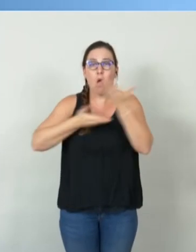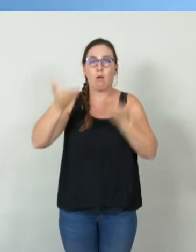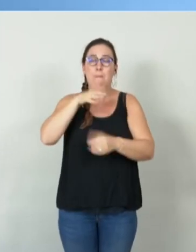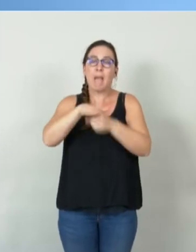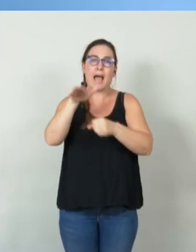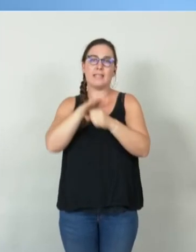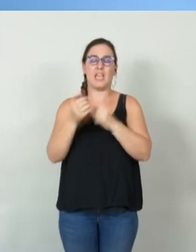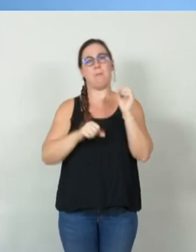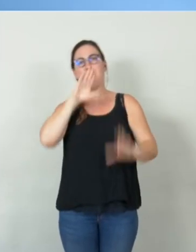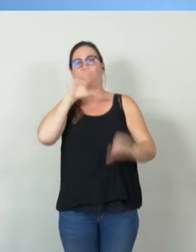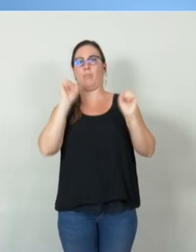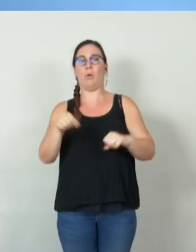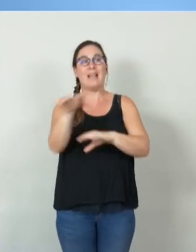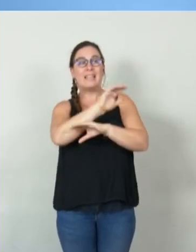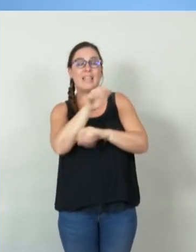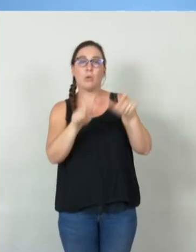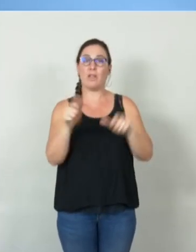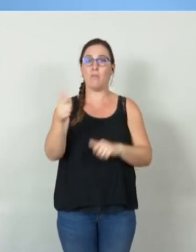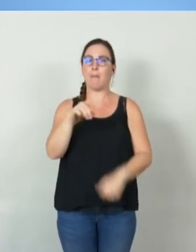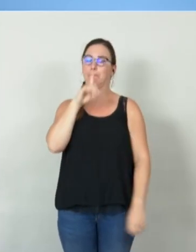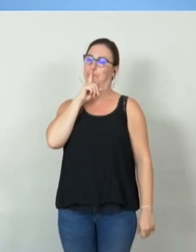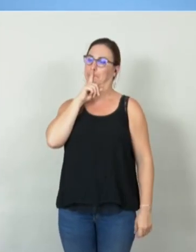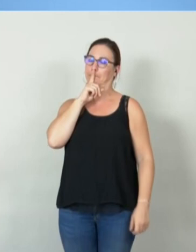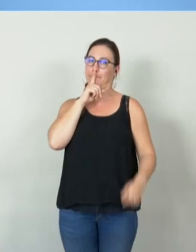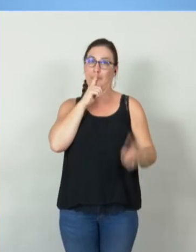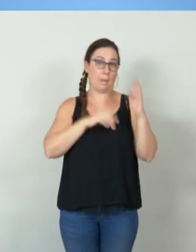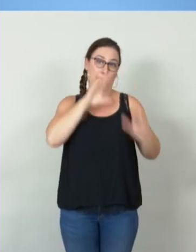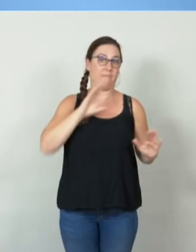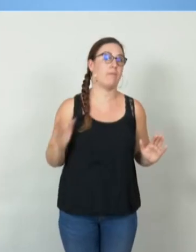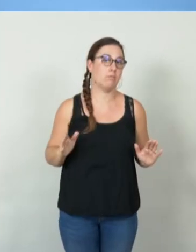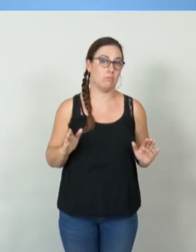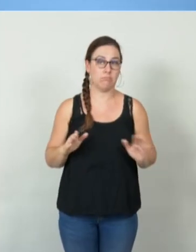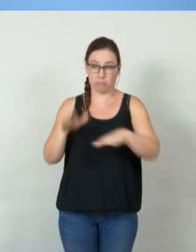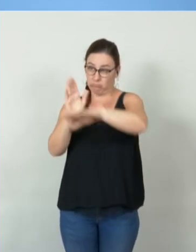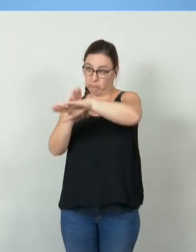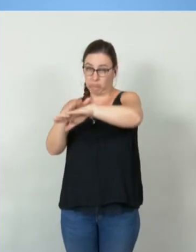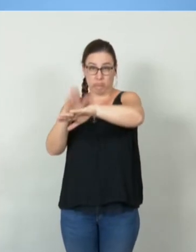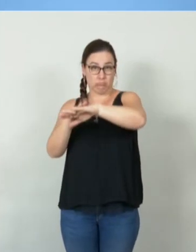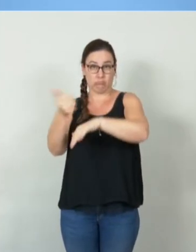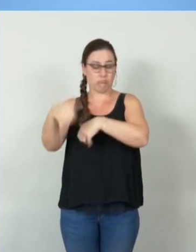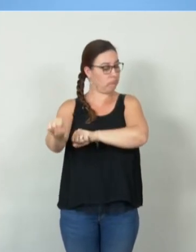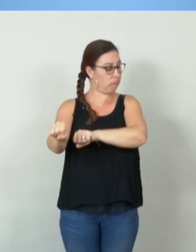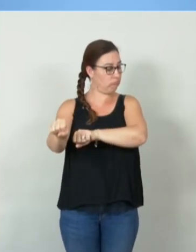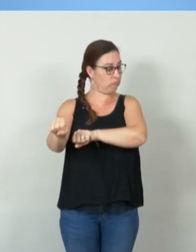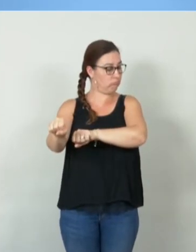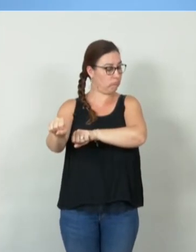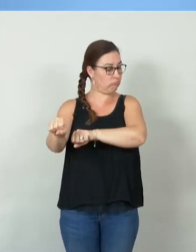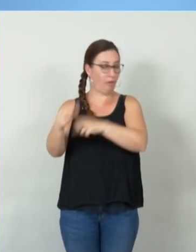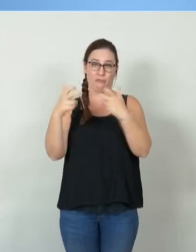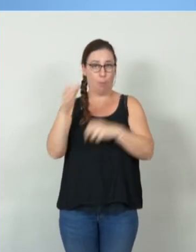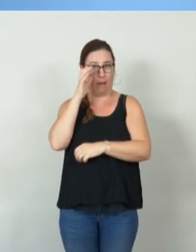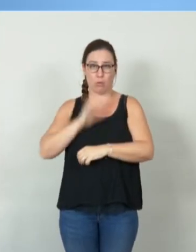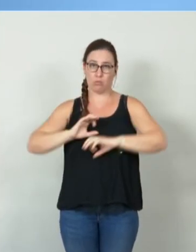l'absence de lutte contre l'insécurité à un coût alors on vous a déjà alerté sur ces éléments vous restez vous ne voulez vous refuser de les entendre